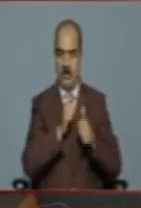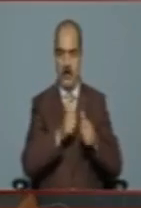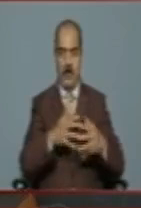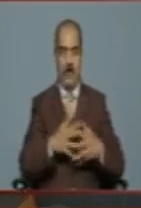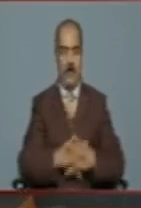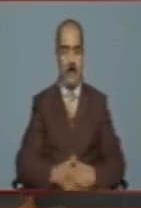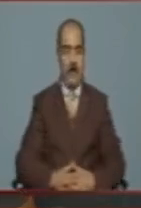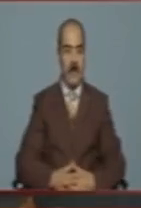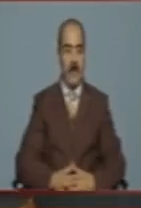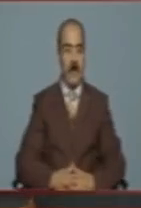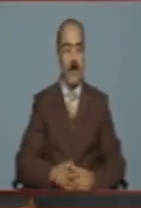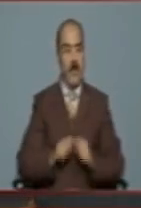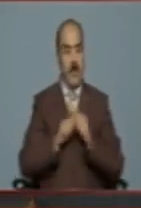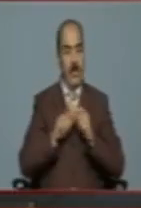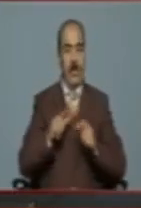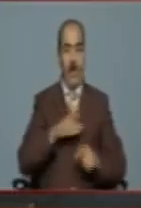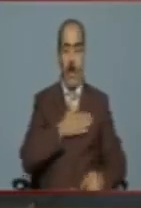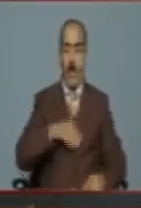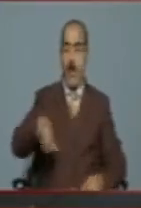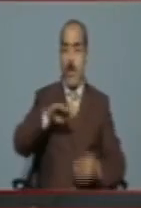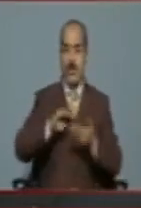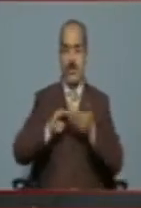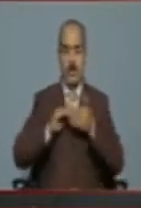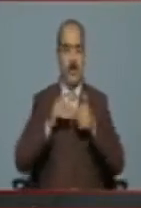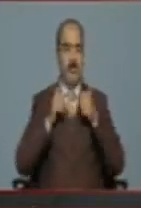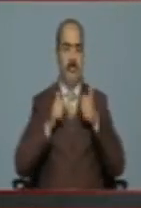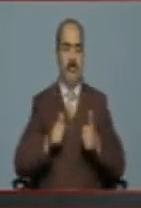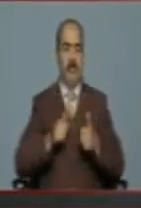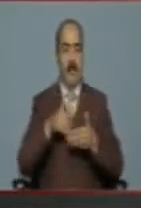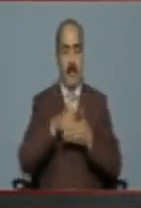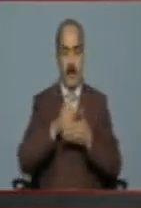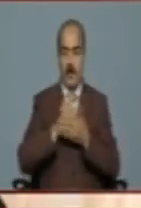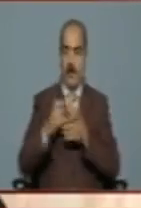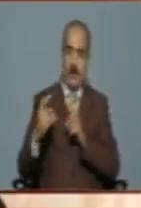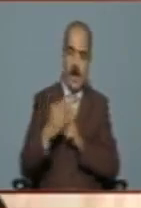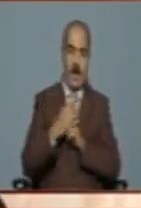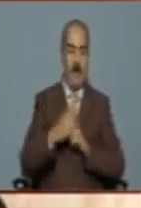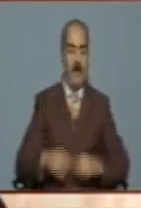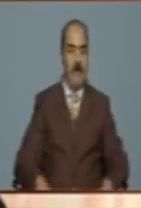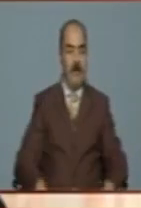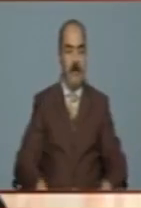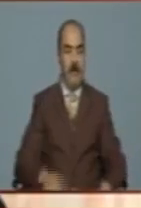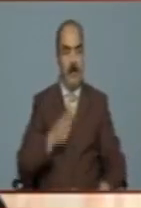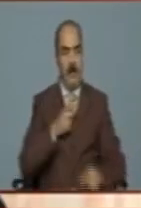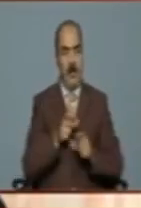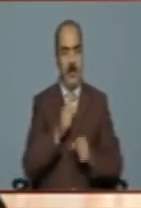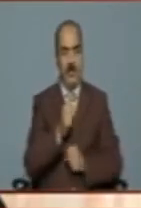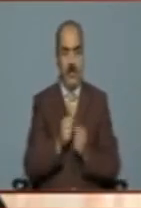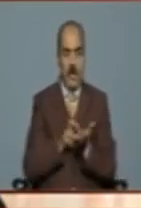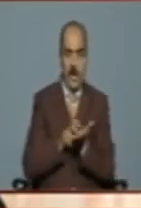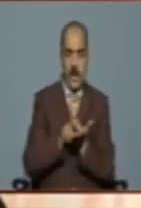الذي أظهرته كل أجهزة الدولة مع الهيئة الوطنية للانتخابات لضمان سير العملية